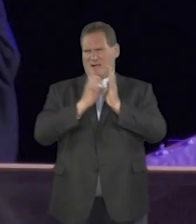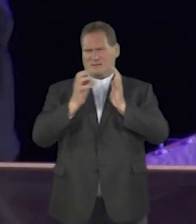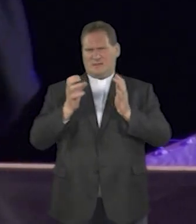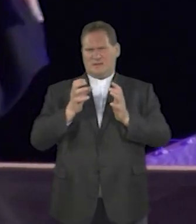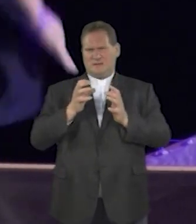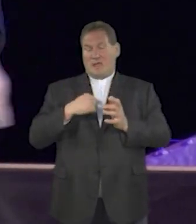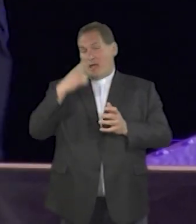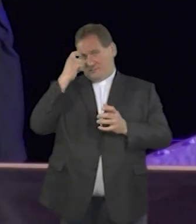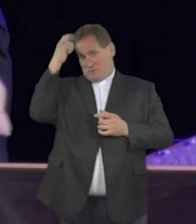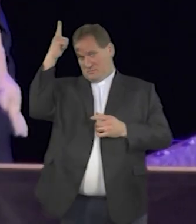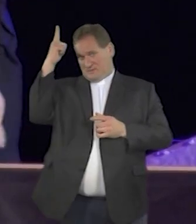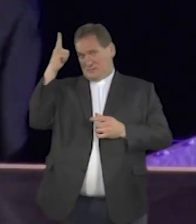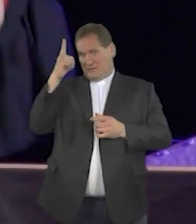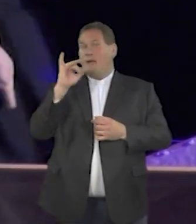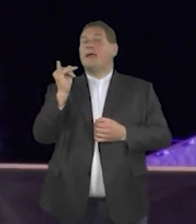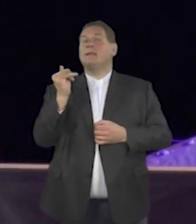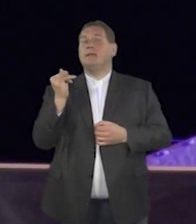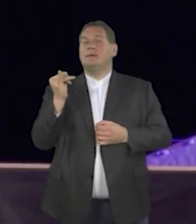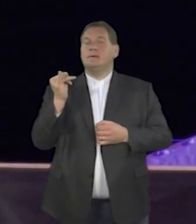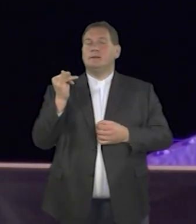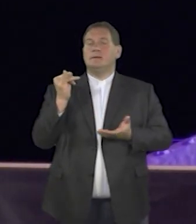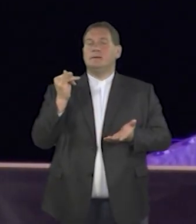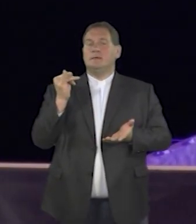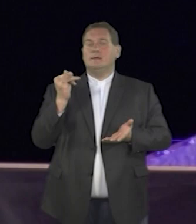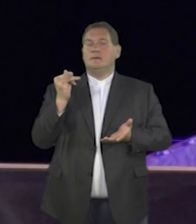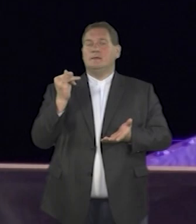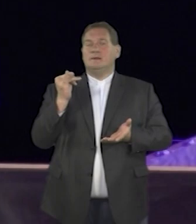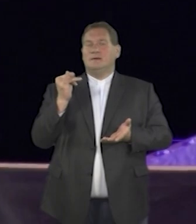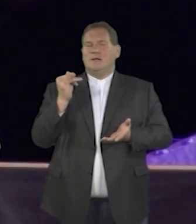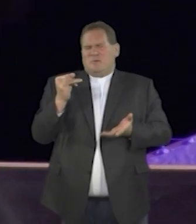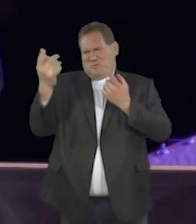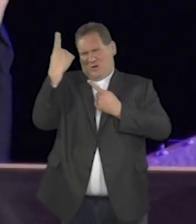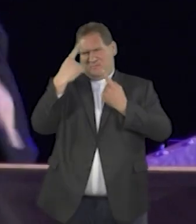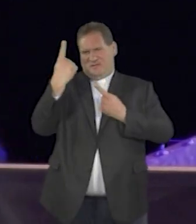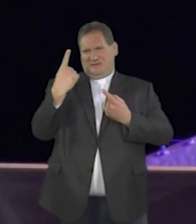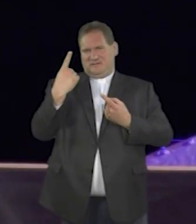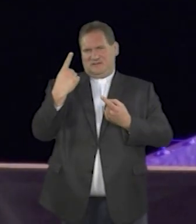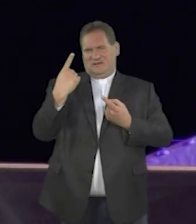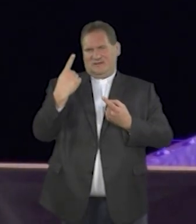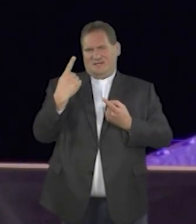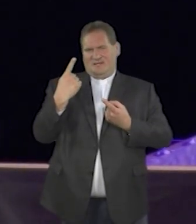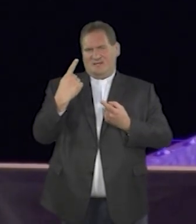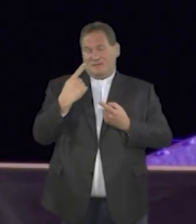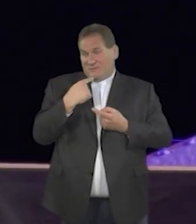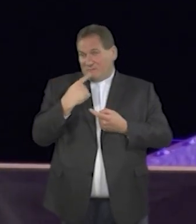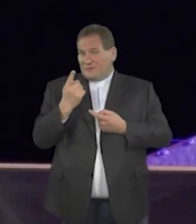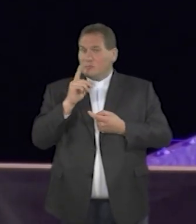mam pomysł? A jaki? Się domyśl.